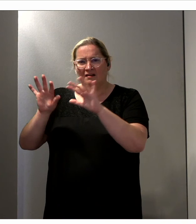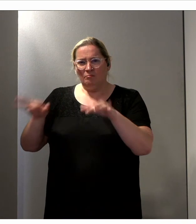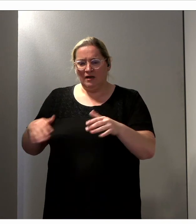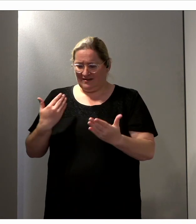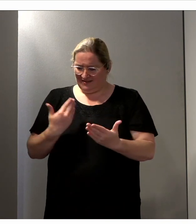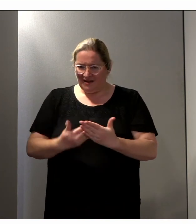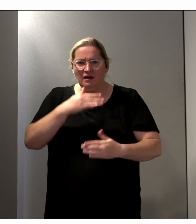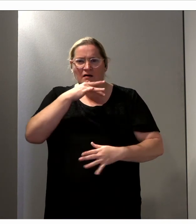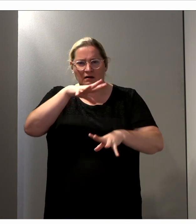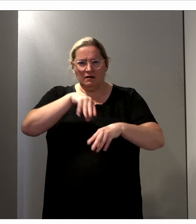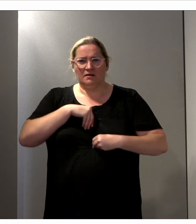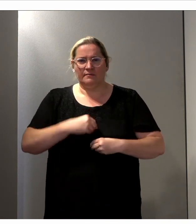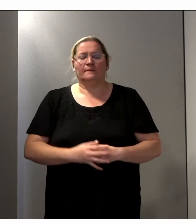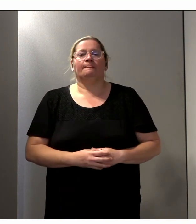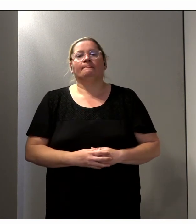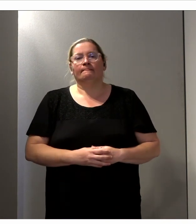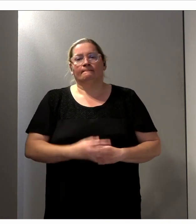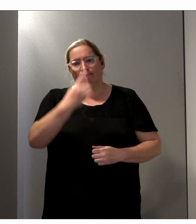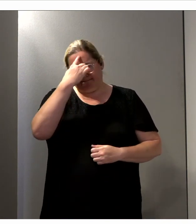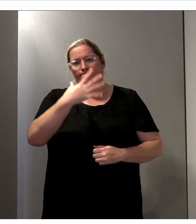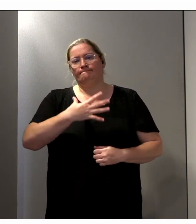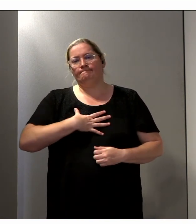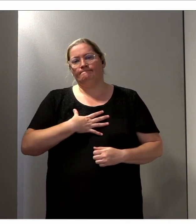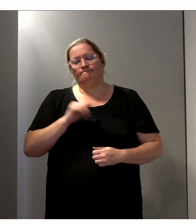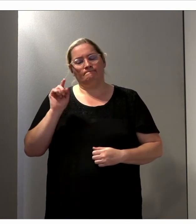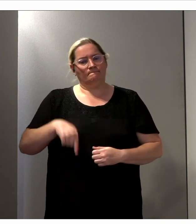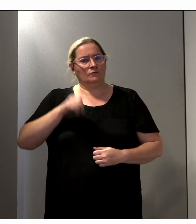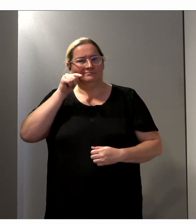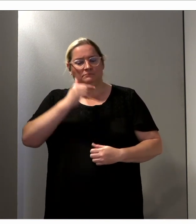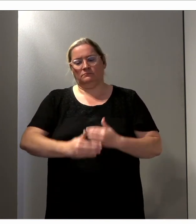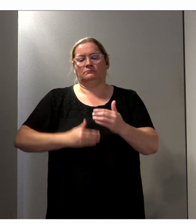Donc là-dessus, je crois qu'il faut avancer.